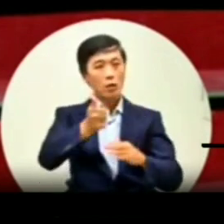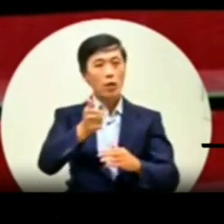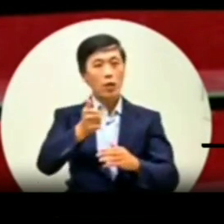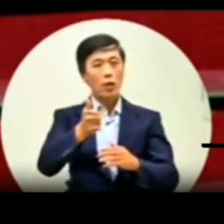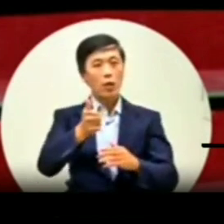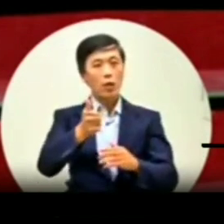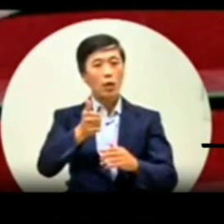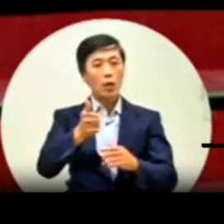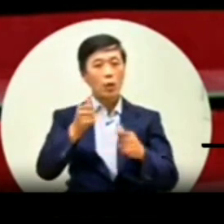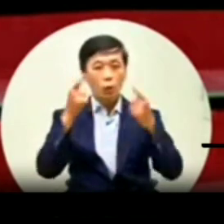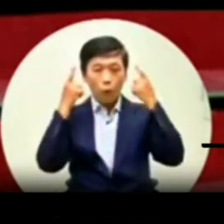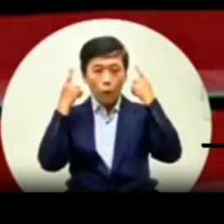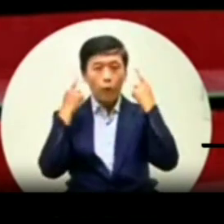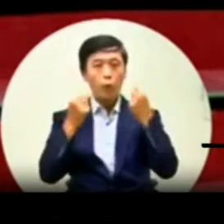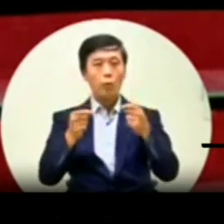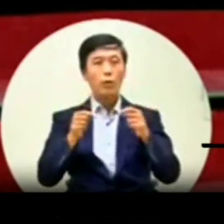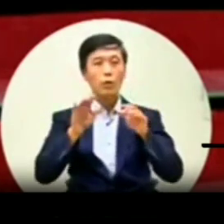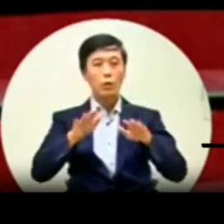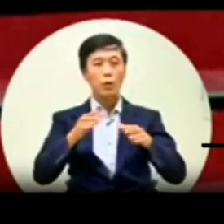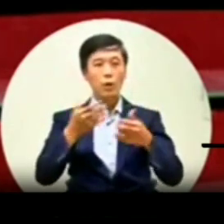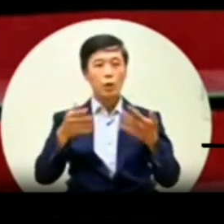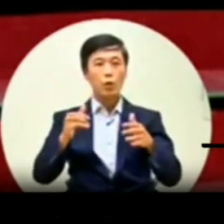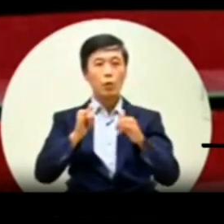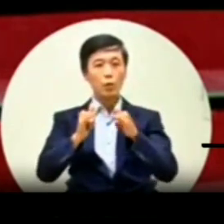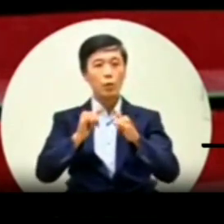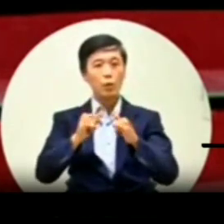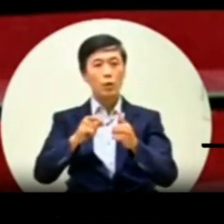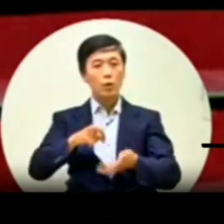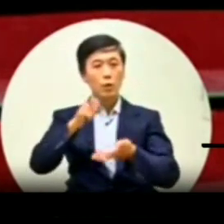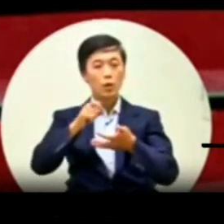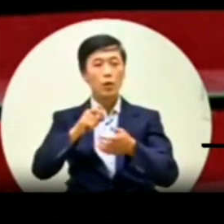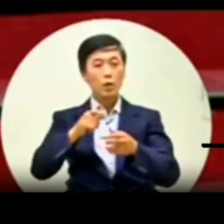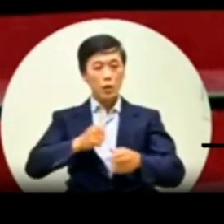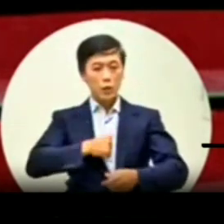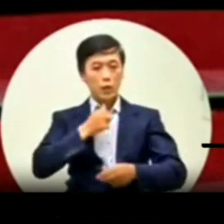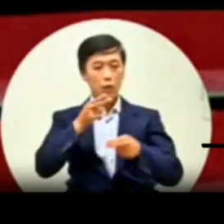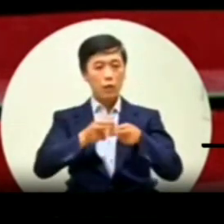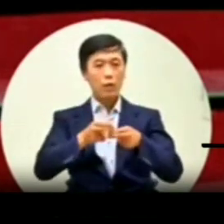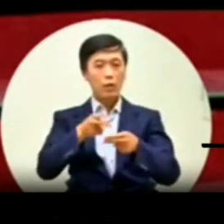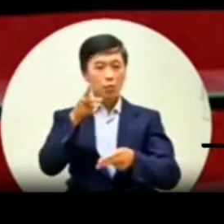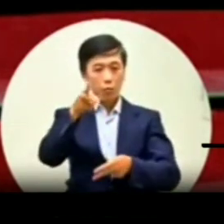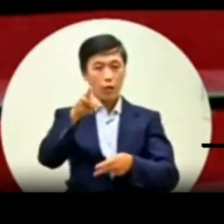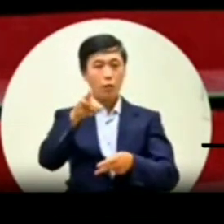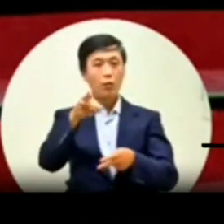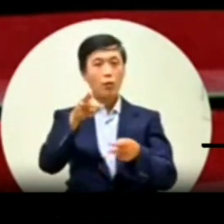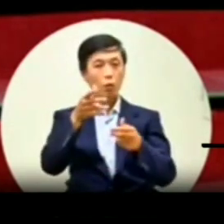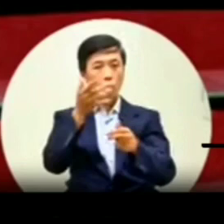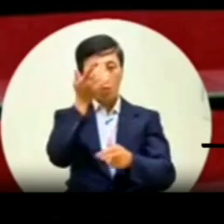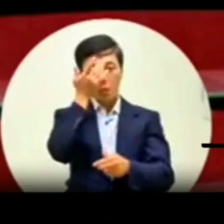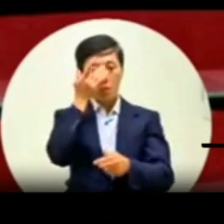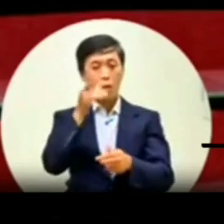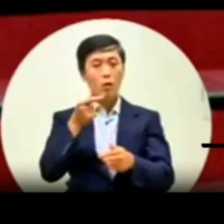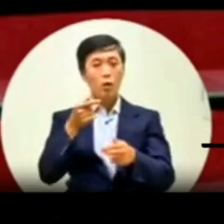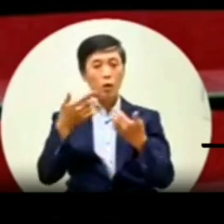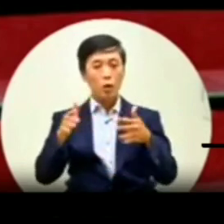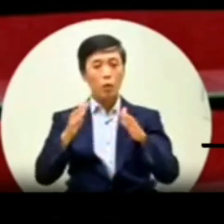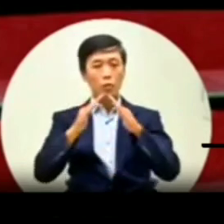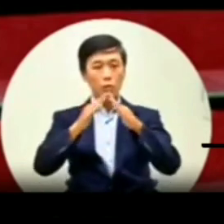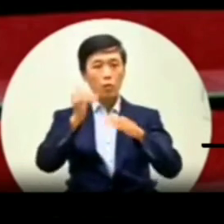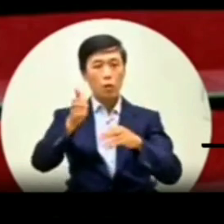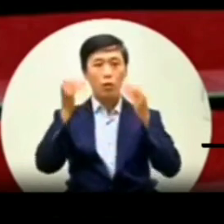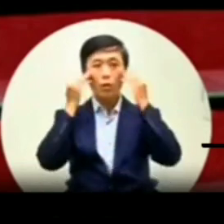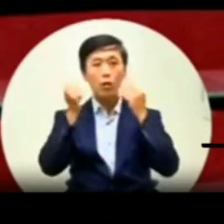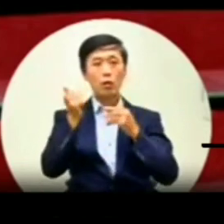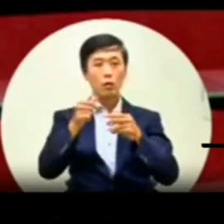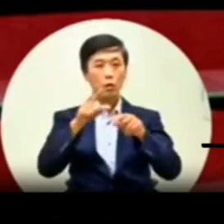有本来就今天很多人讲的诚信的问题，就诚信两个字似乎把所有韩市长在这一段时间